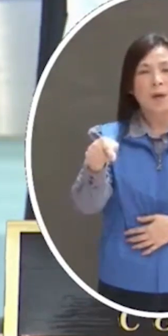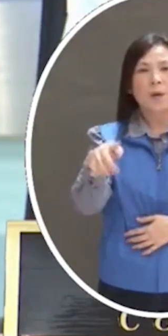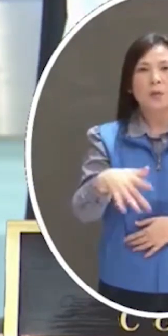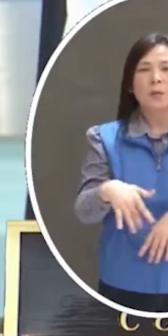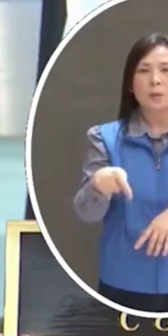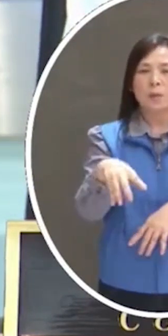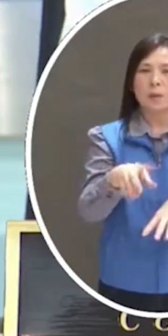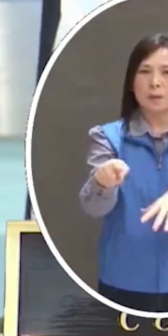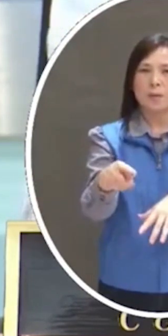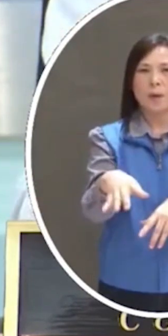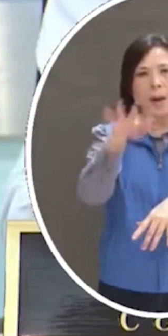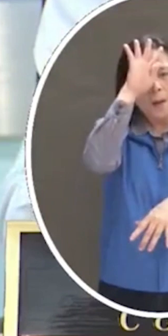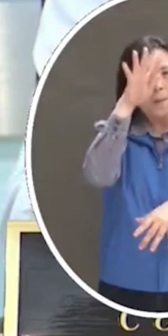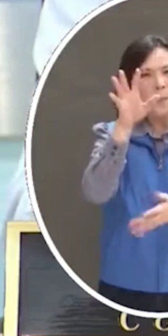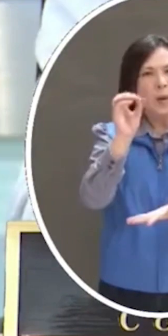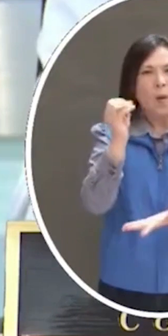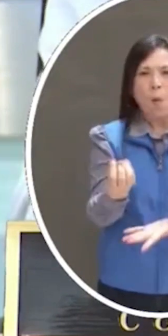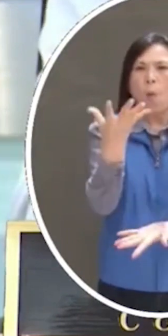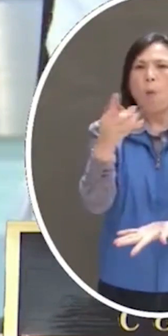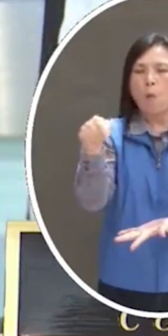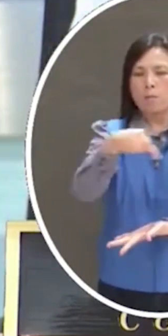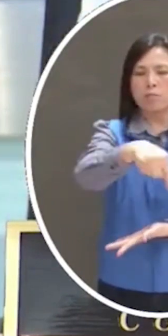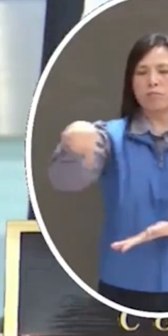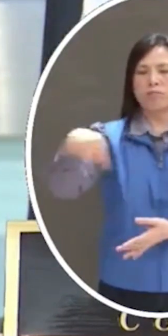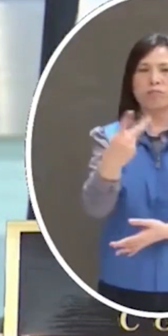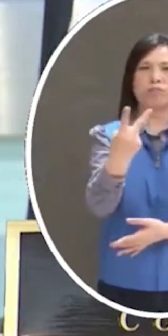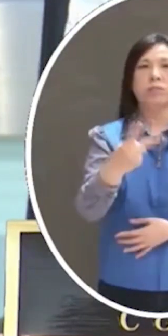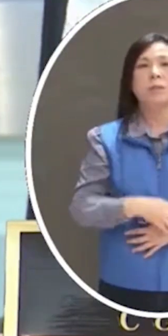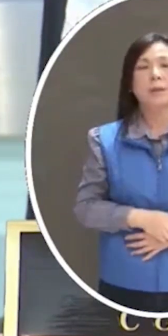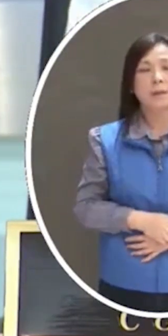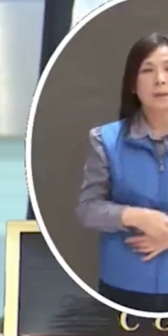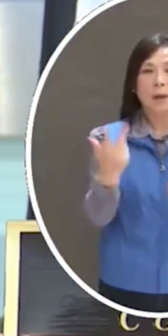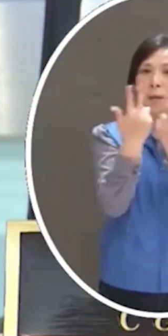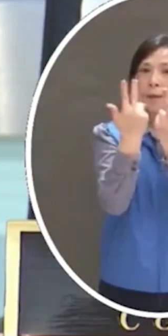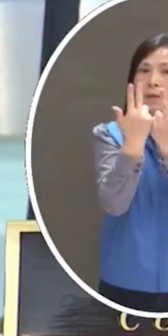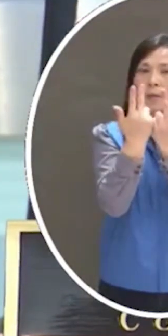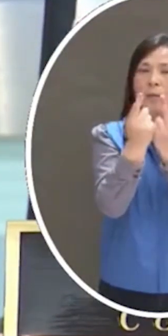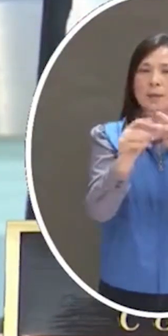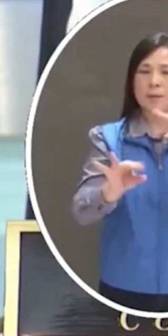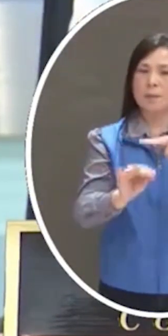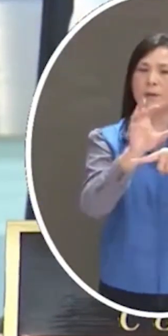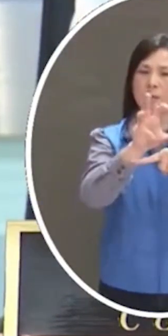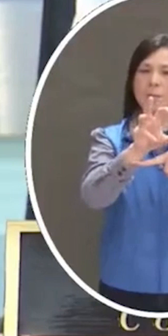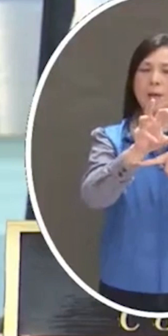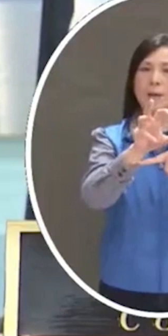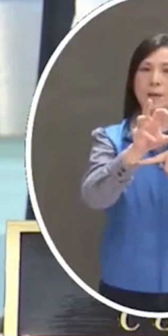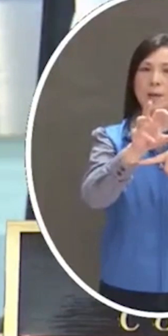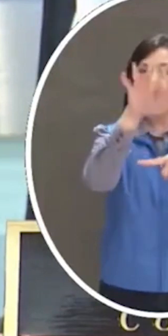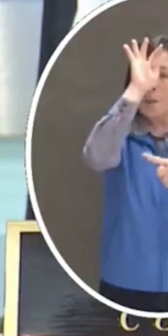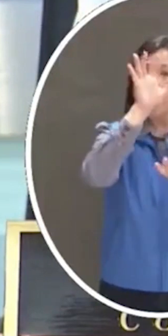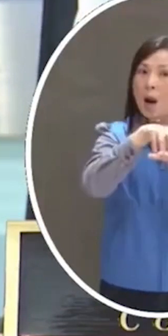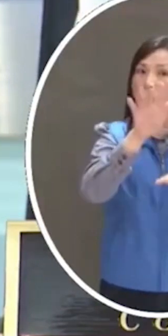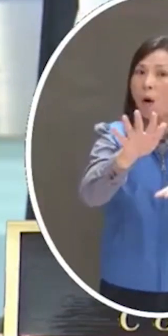都在这些地方。所以其实新北市目前所有的疫情80%以上都是